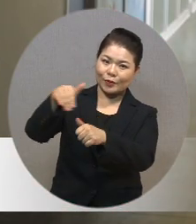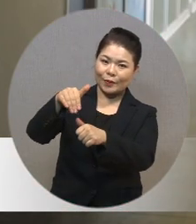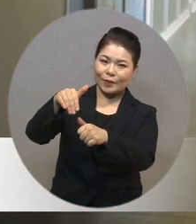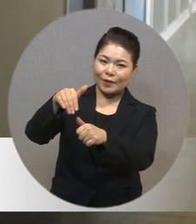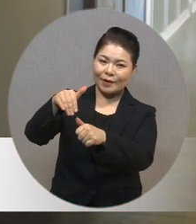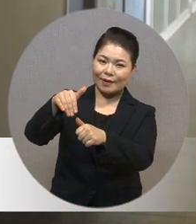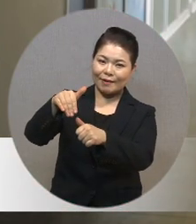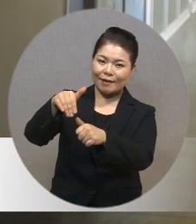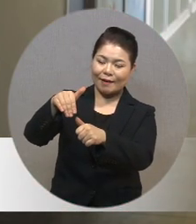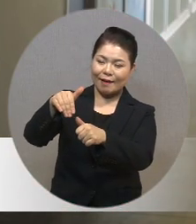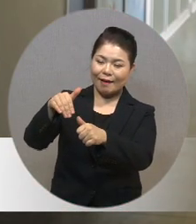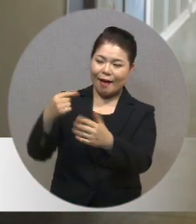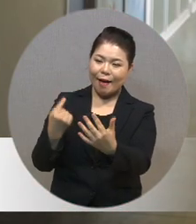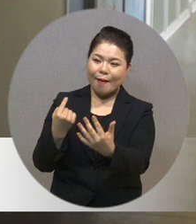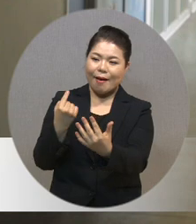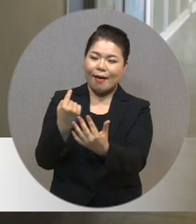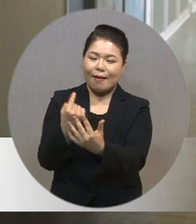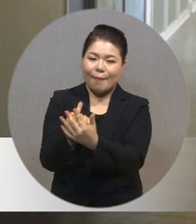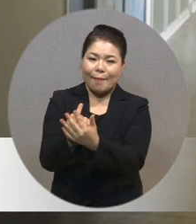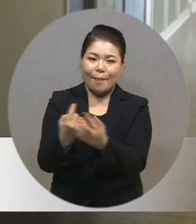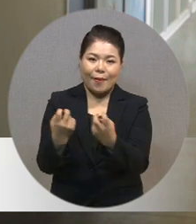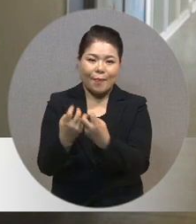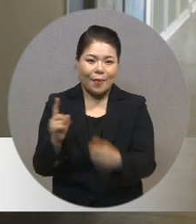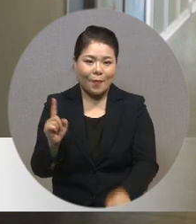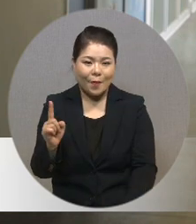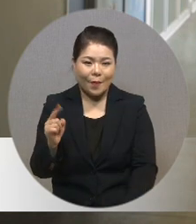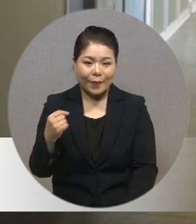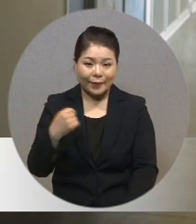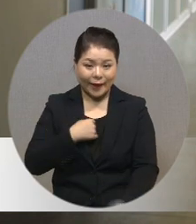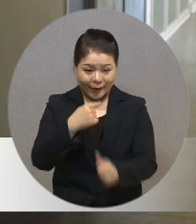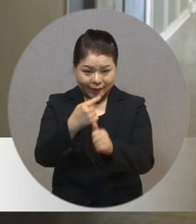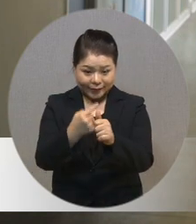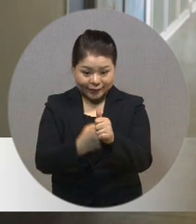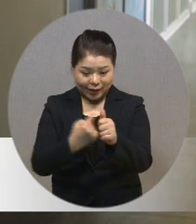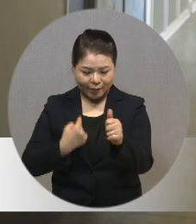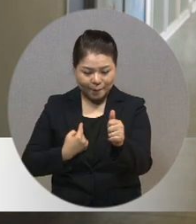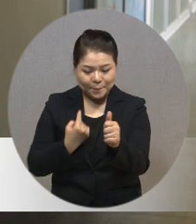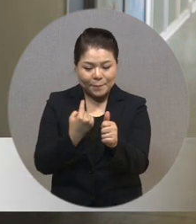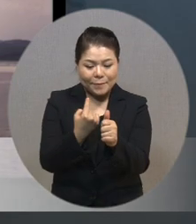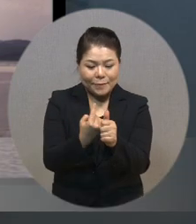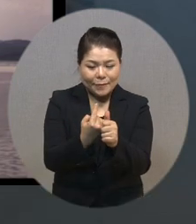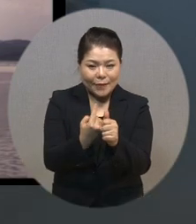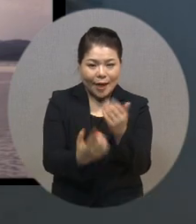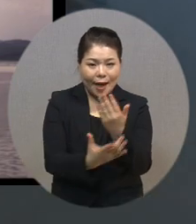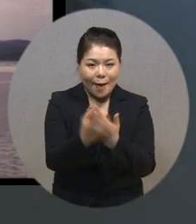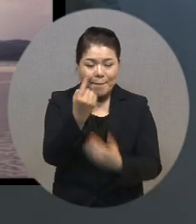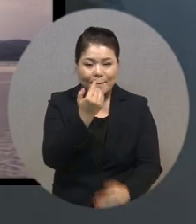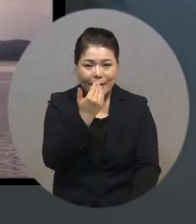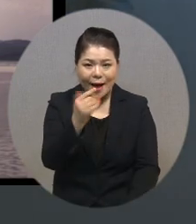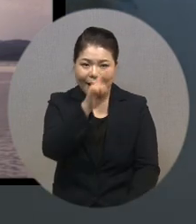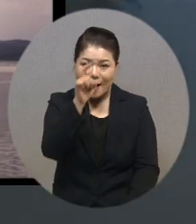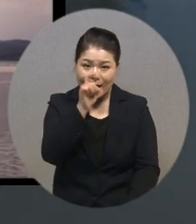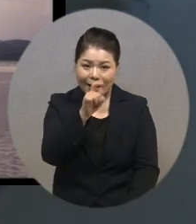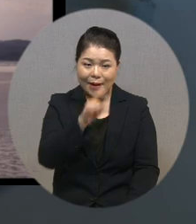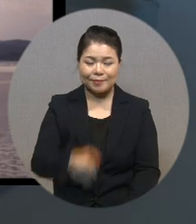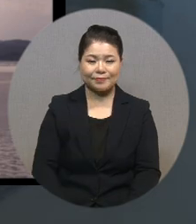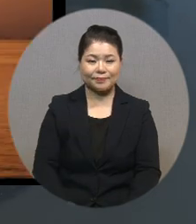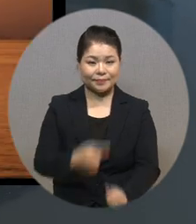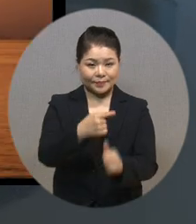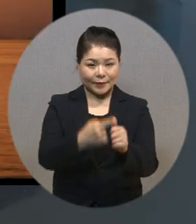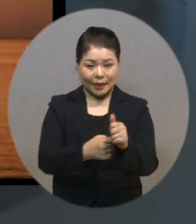동화를 어떻게 할 것인가, 내가 저 그 자연 속에서 내가 하나가 될 수 있는가. 생태적 지리적